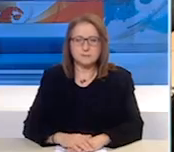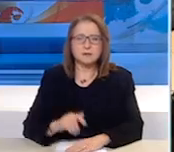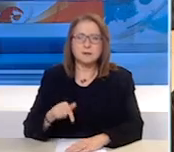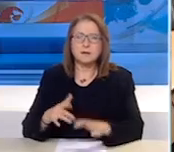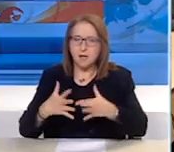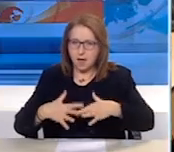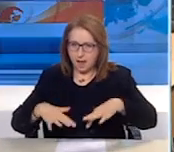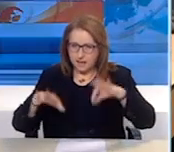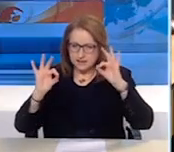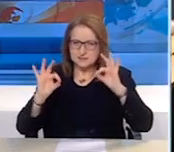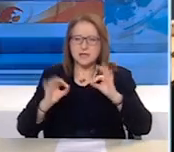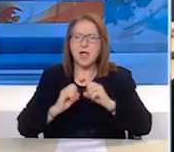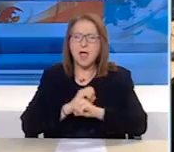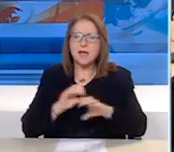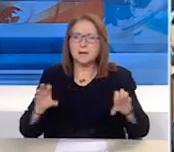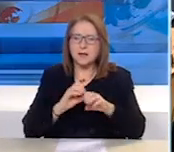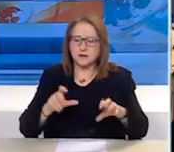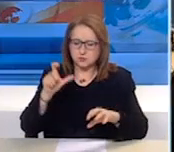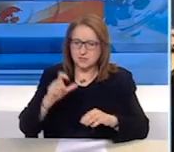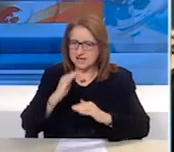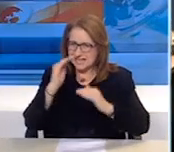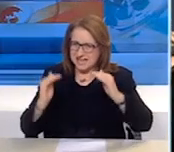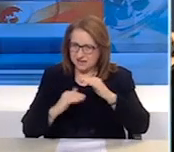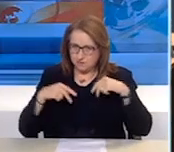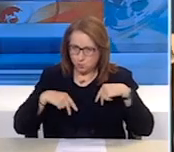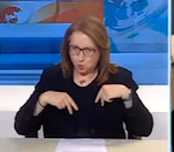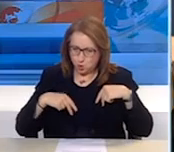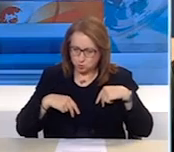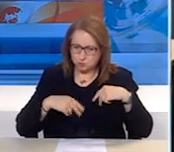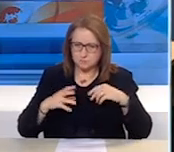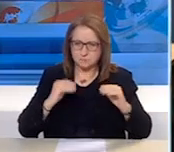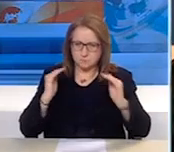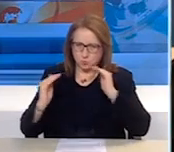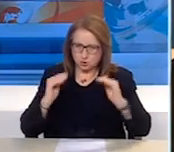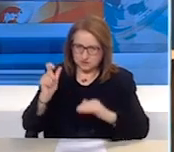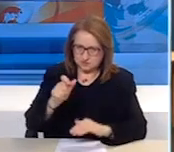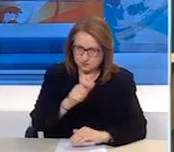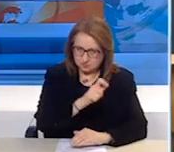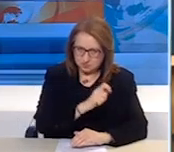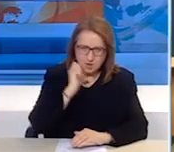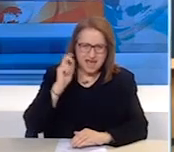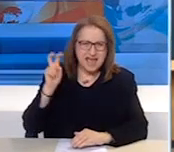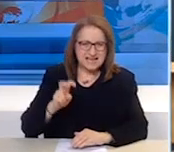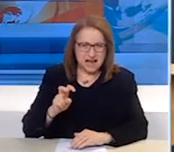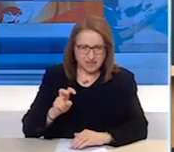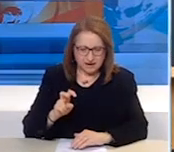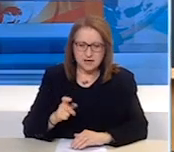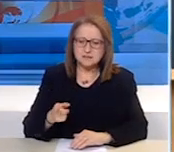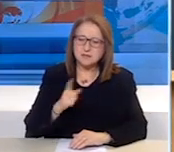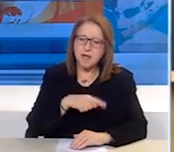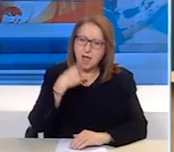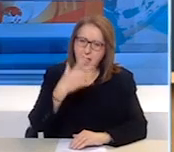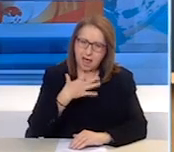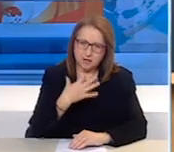ξεκινάει η καθημερινή ενημέρωση από τον Υφυπουργό Πολιτικής Προστασίας και Διαχείρισης Κρίσεων Νίκο Χαρδαλιά και τον εκπρόσωπο του Υπουργείου για τον νέο κορονοϊό